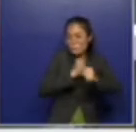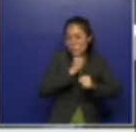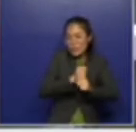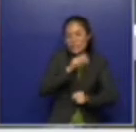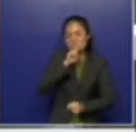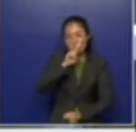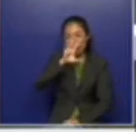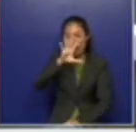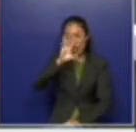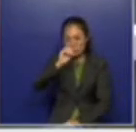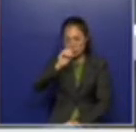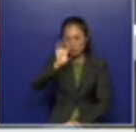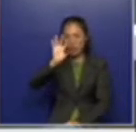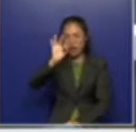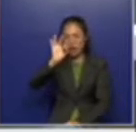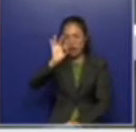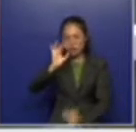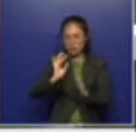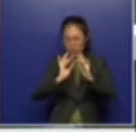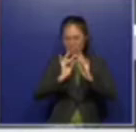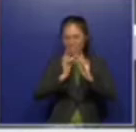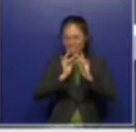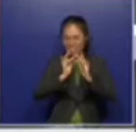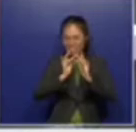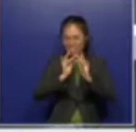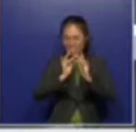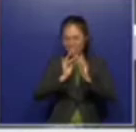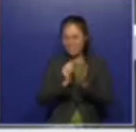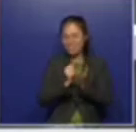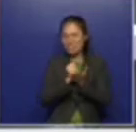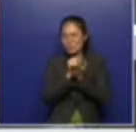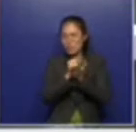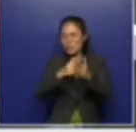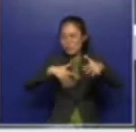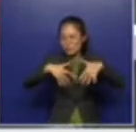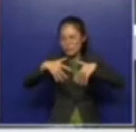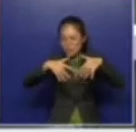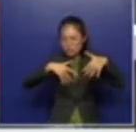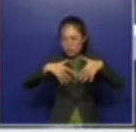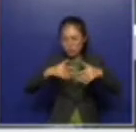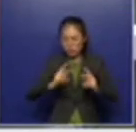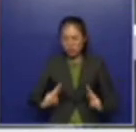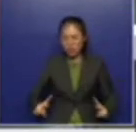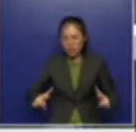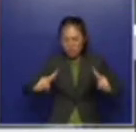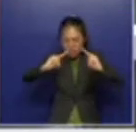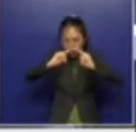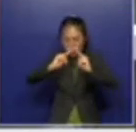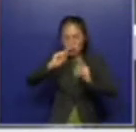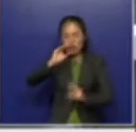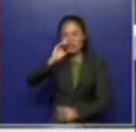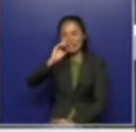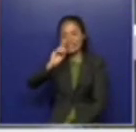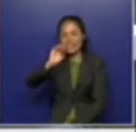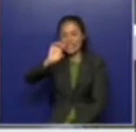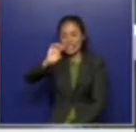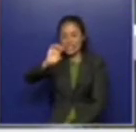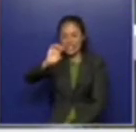ชารัฐเพราะฉะนั้นผมบอกท่านประธานอย่างนี้ครับกระทรวงดีอีเนี่ยนะครับมอบหมาย